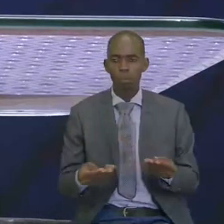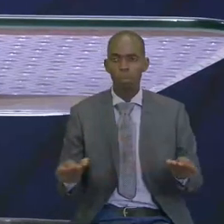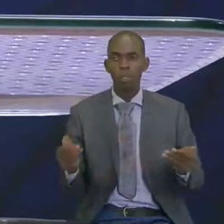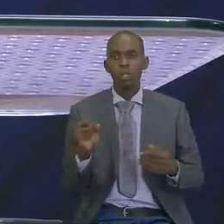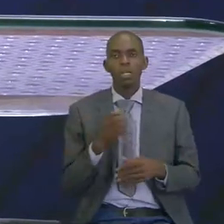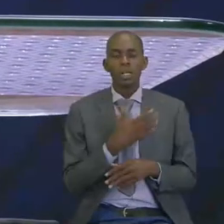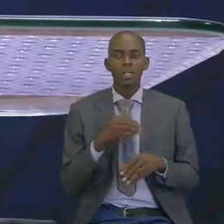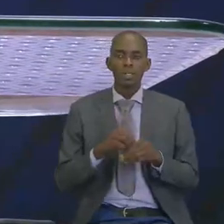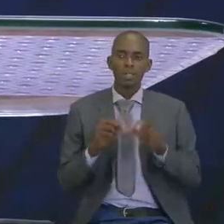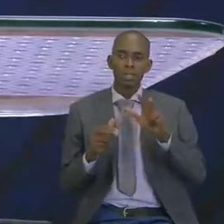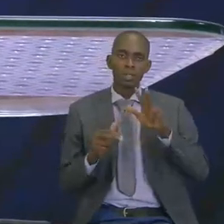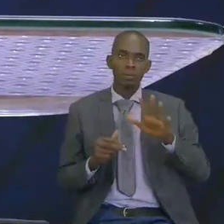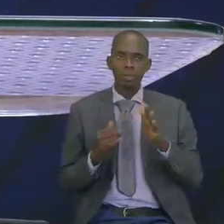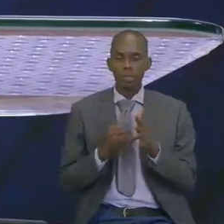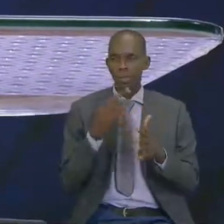35.